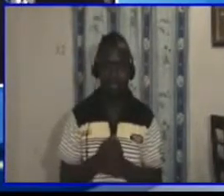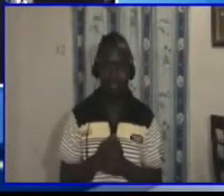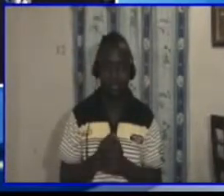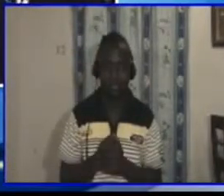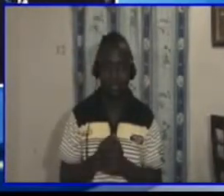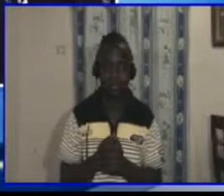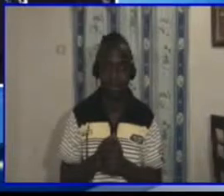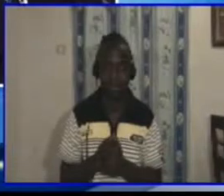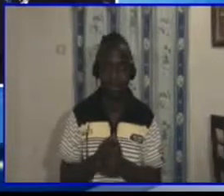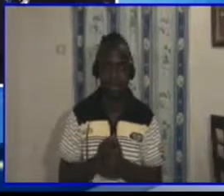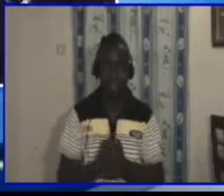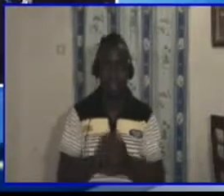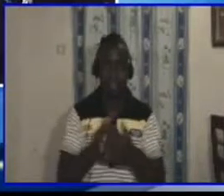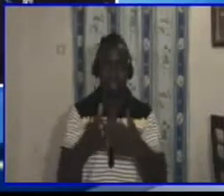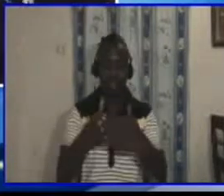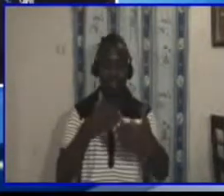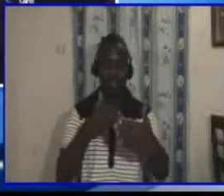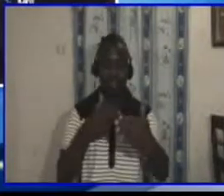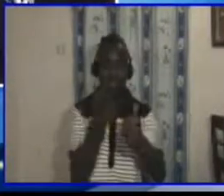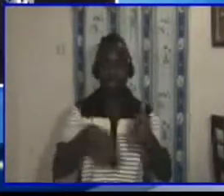bene di i suoi discepoli